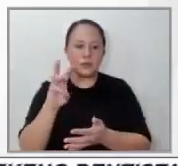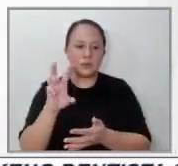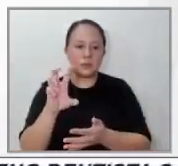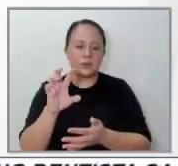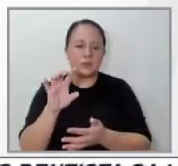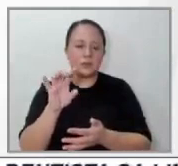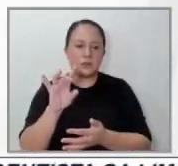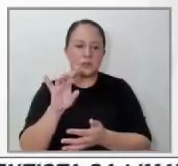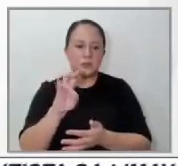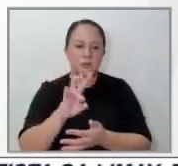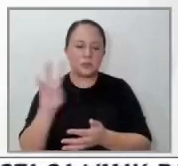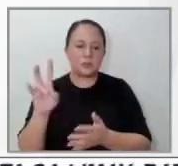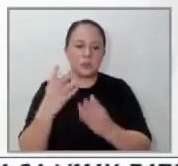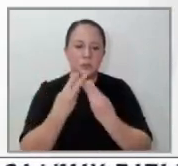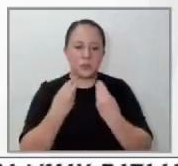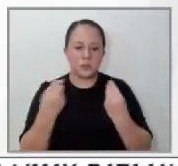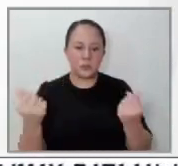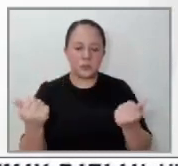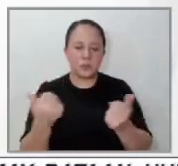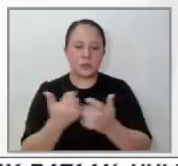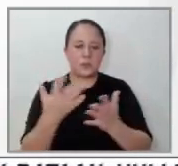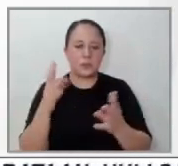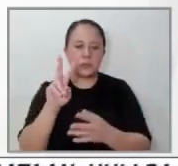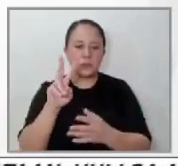4,677 na mga nakarecover, kaya nasa